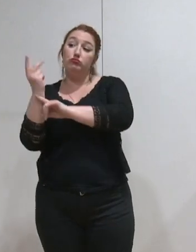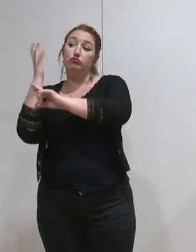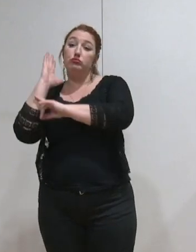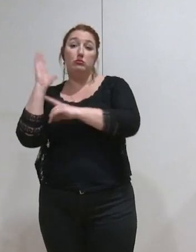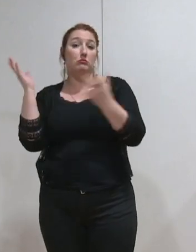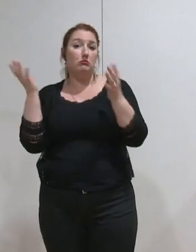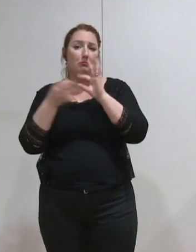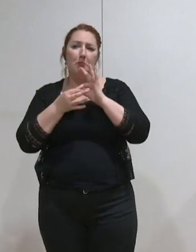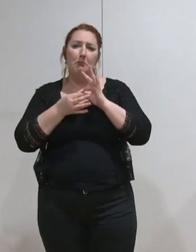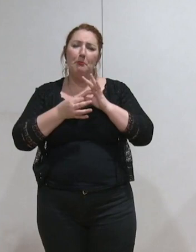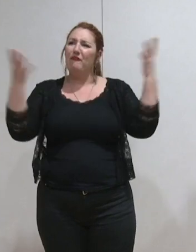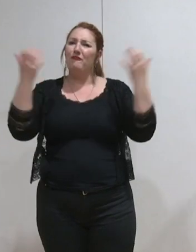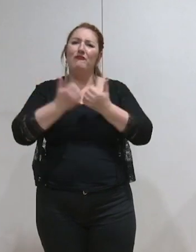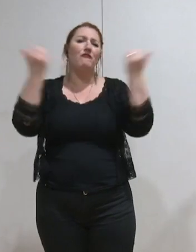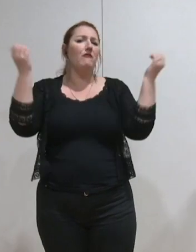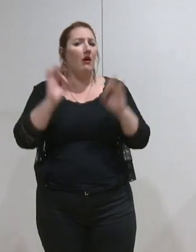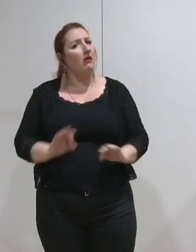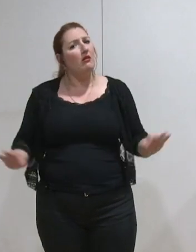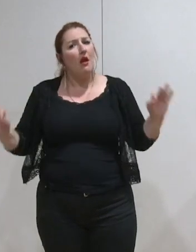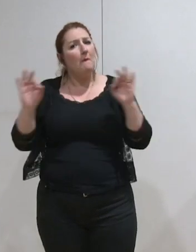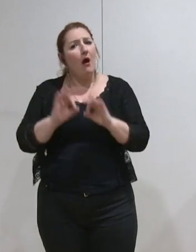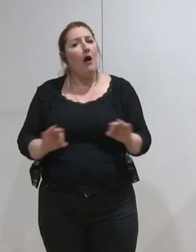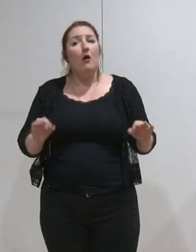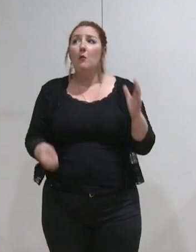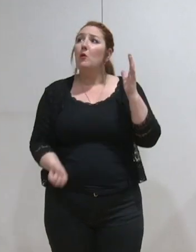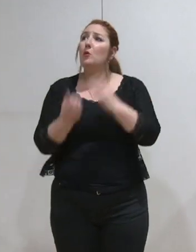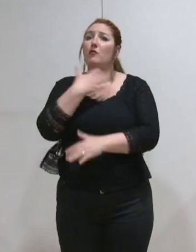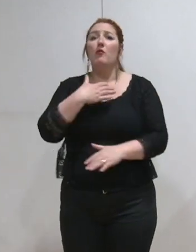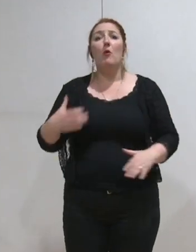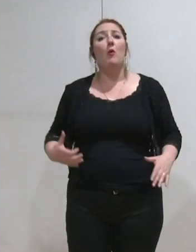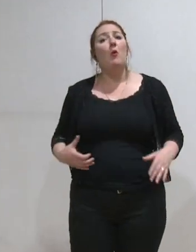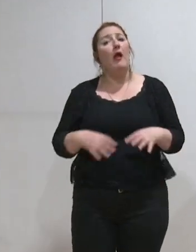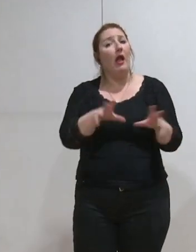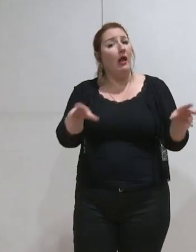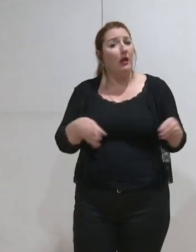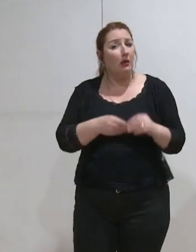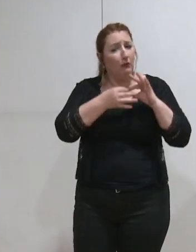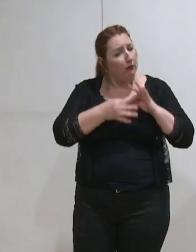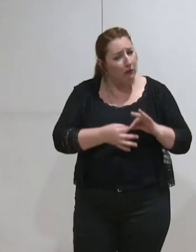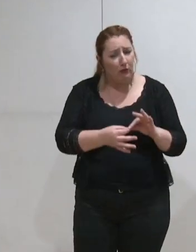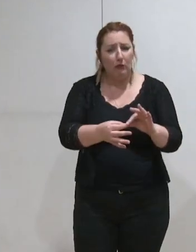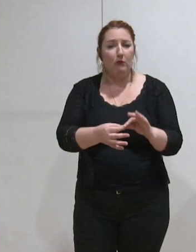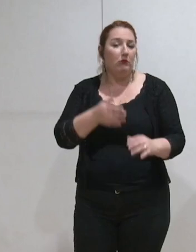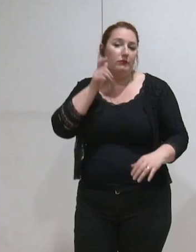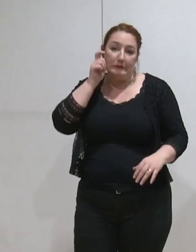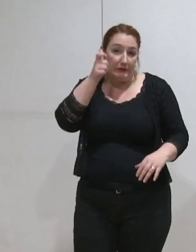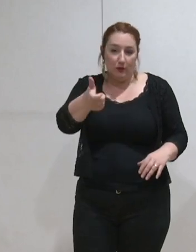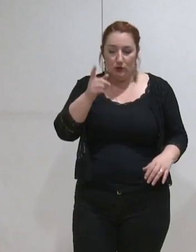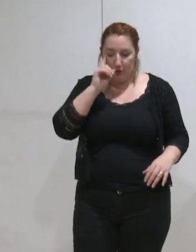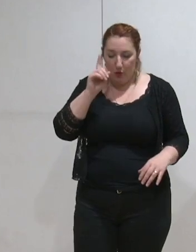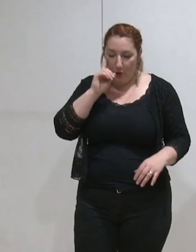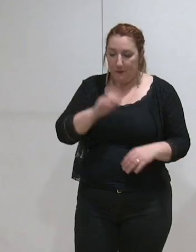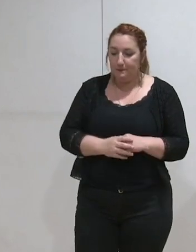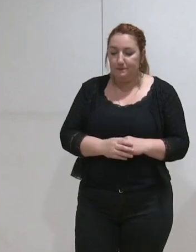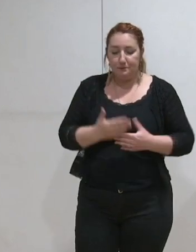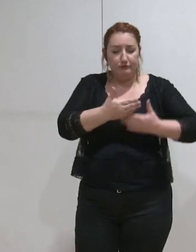de rupture de charge de la part de la nouvelle municipalité et c'est somme tout assez logique puisque l'essentiel des